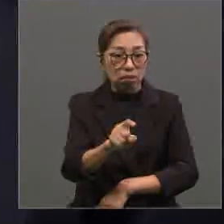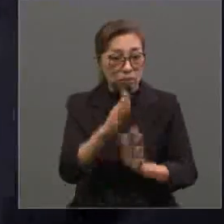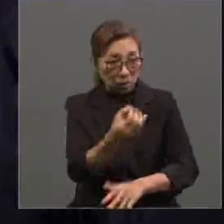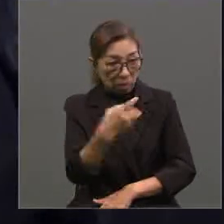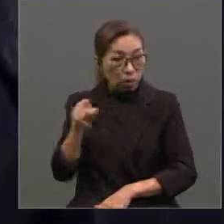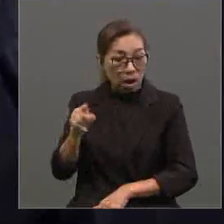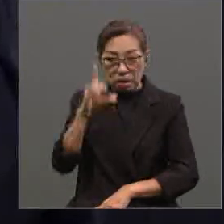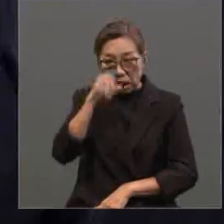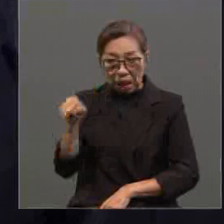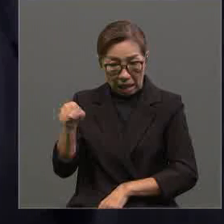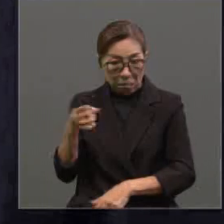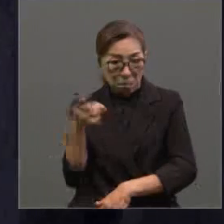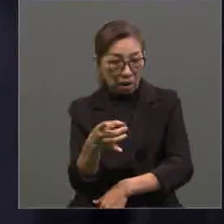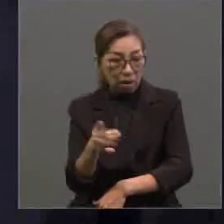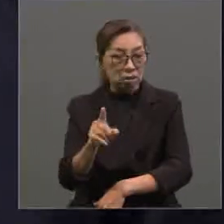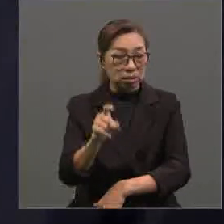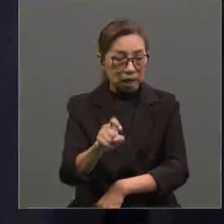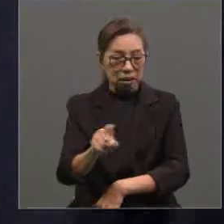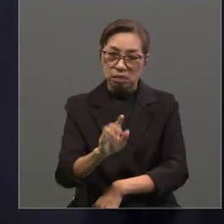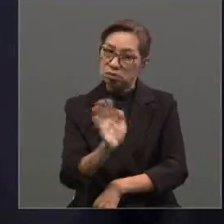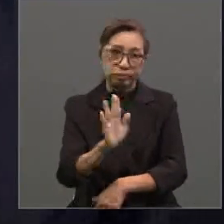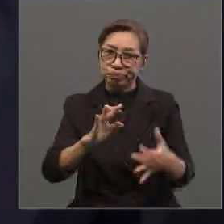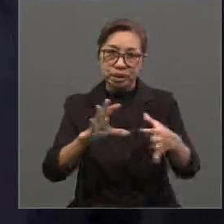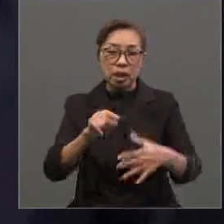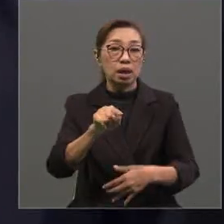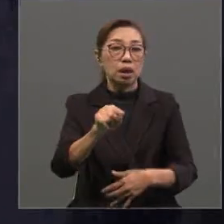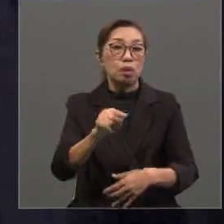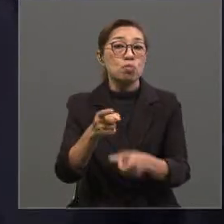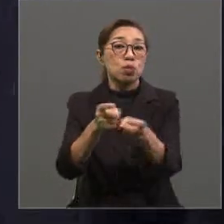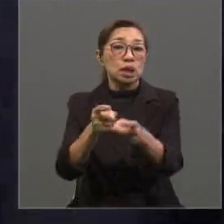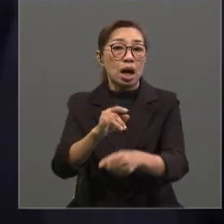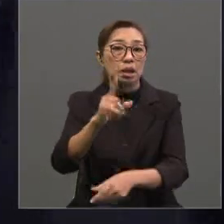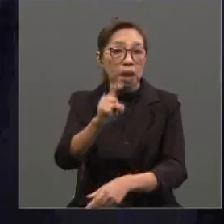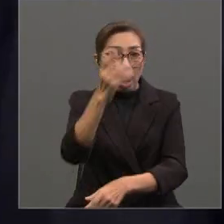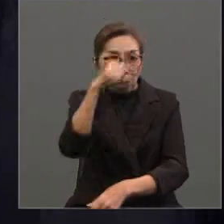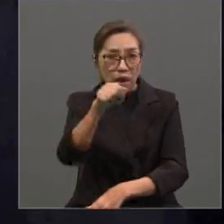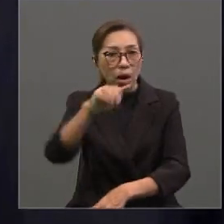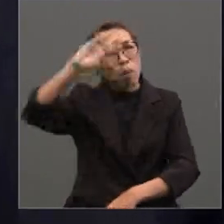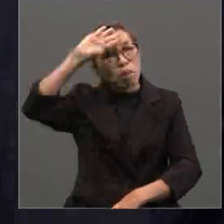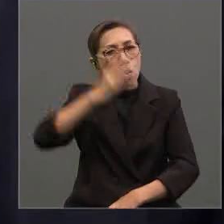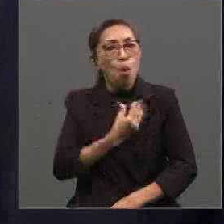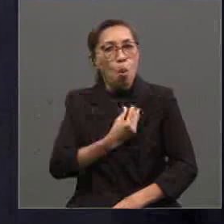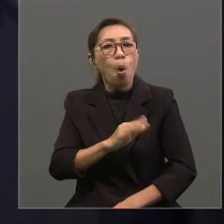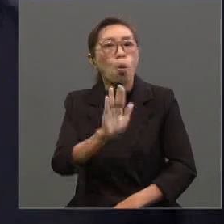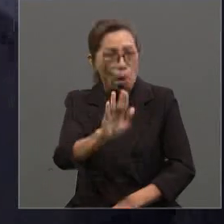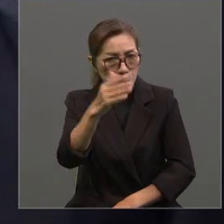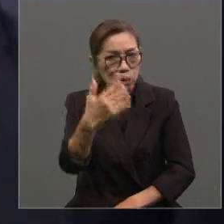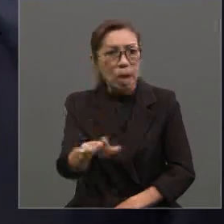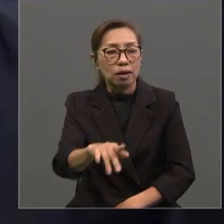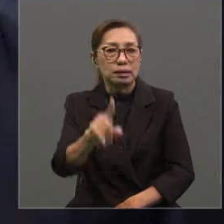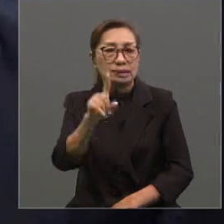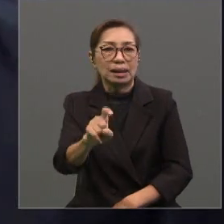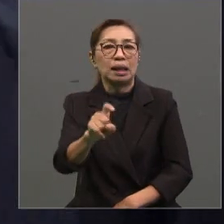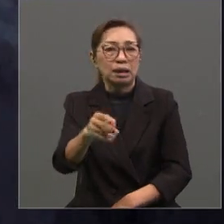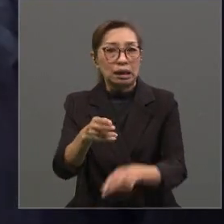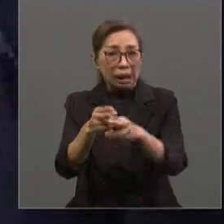นอนเพราะอดีตผู้จัดการเสียชีวิตด้วยโรคหัวใจซึ่งเป็นโรคประจำตัวตัวและขณะนี้อยู่ระหว่างการพิจารณาดำเนินคดีกับ PageFacebook